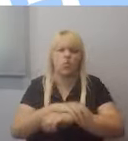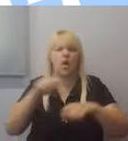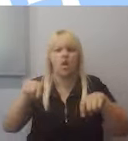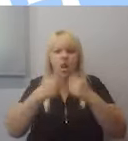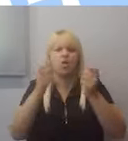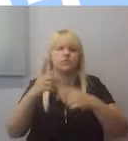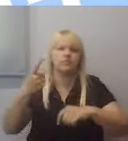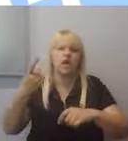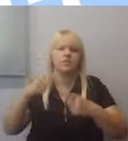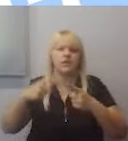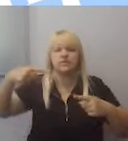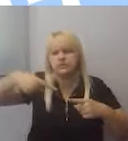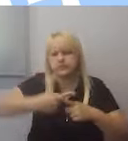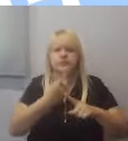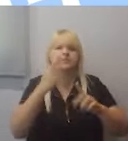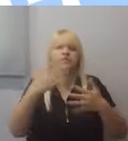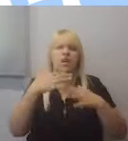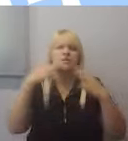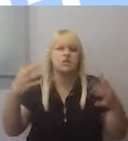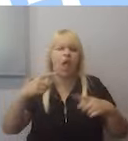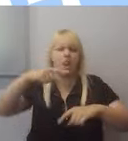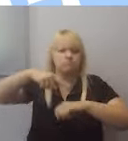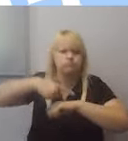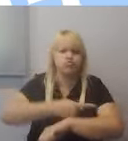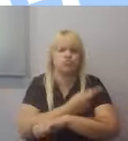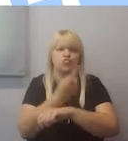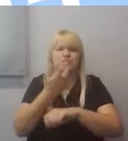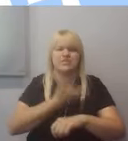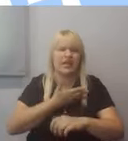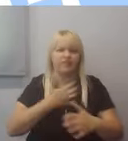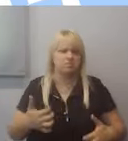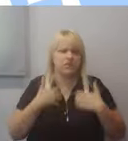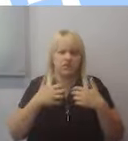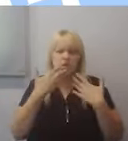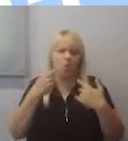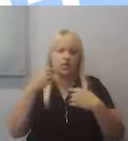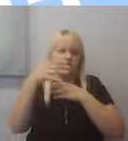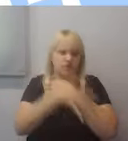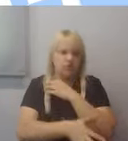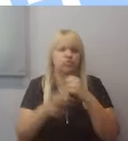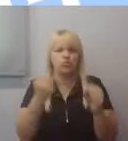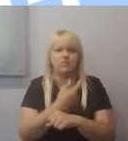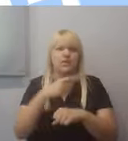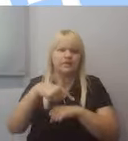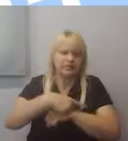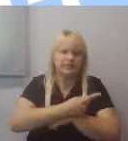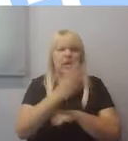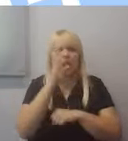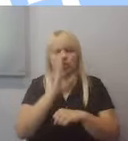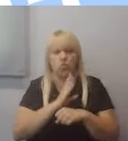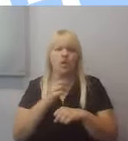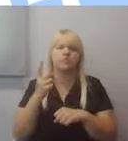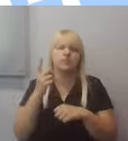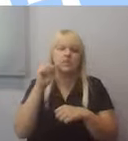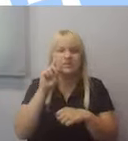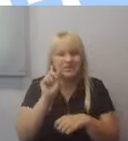pirkstā vai lielu brūci kurai nav dzīvībai bīstama asiņošana un tomēr tā ir dziļa un nopietna ka mēs zinām